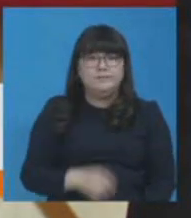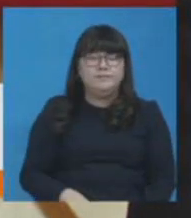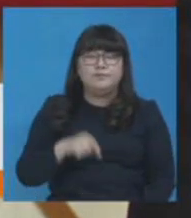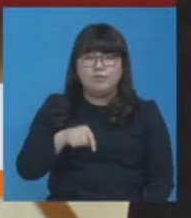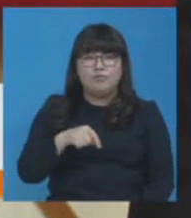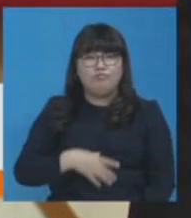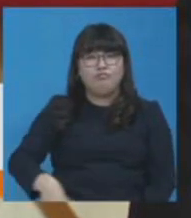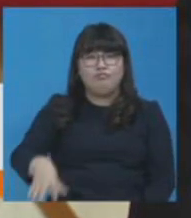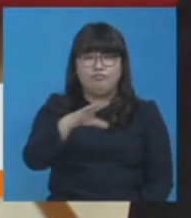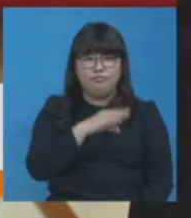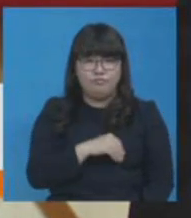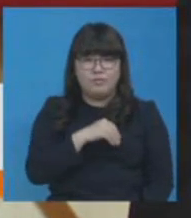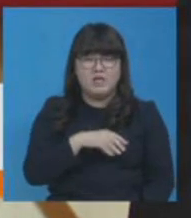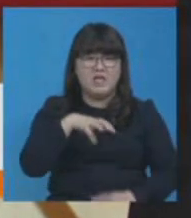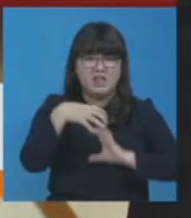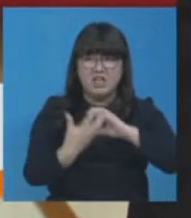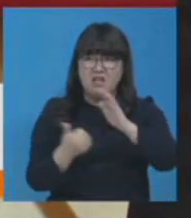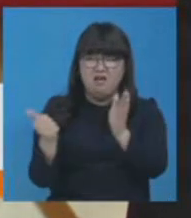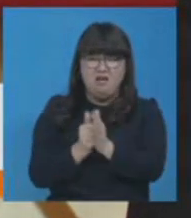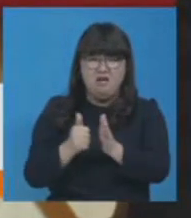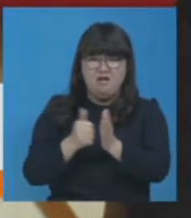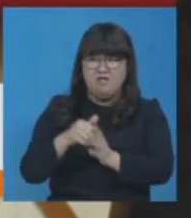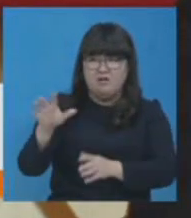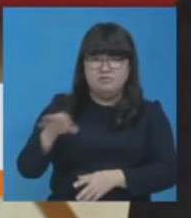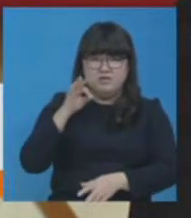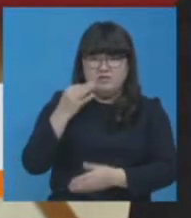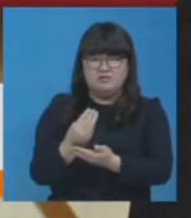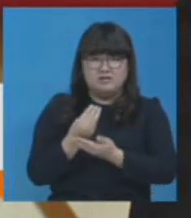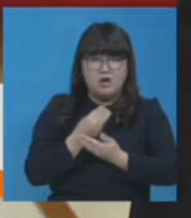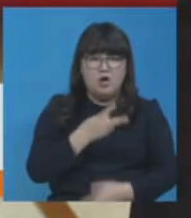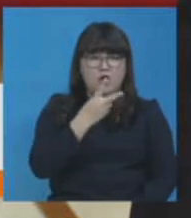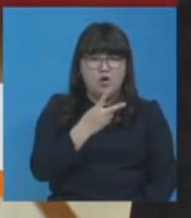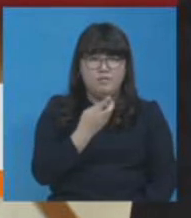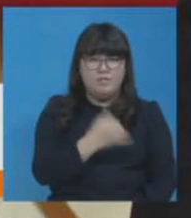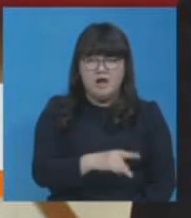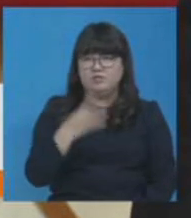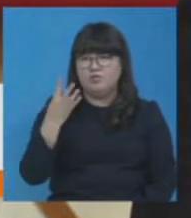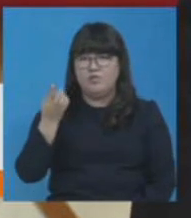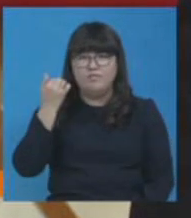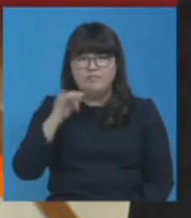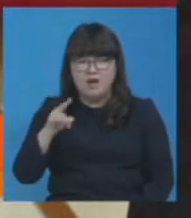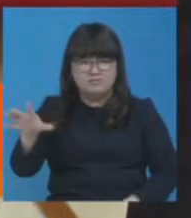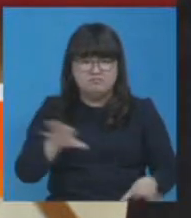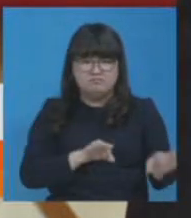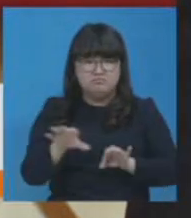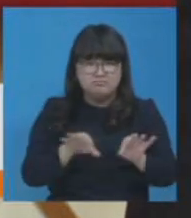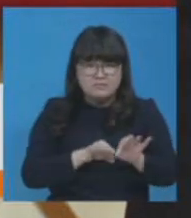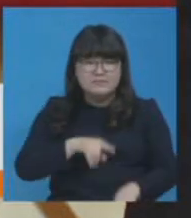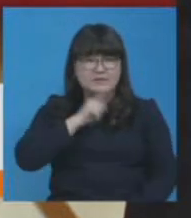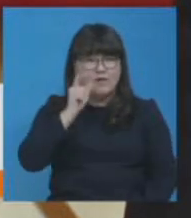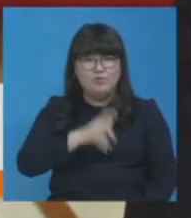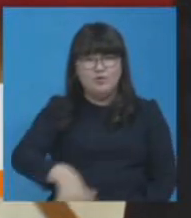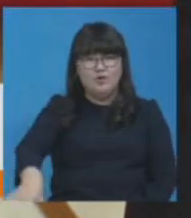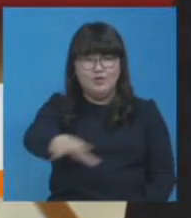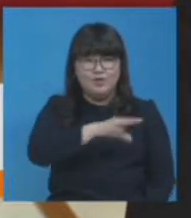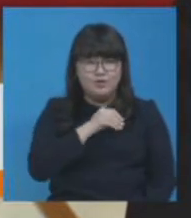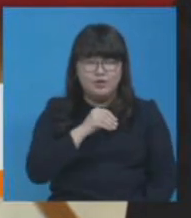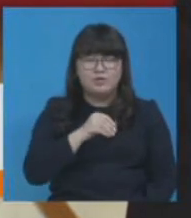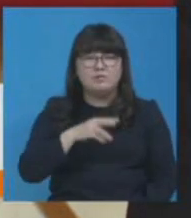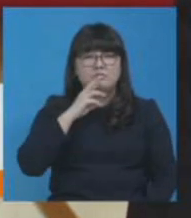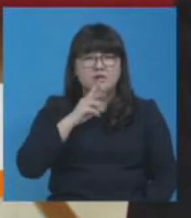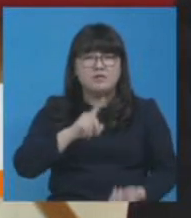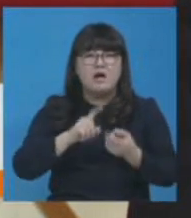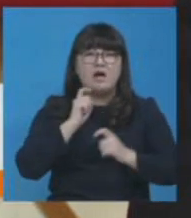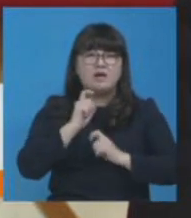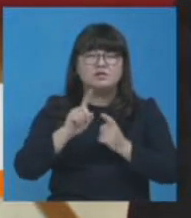бид дэлхийн аваргаар тодорсон болон 2-4-р байрыг эзэлсэн залуучууд та бүхэндээ мэдээлэл